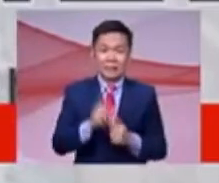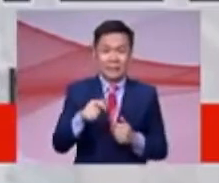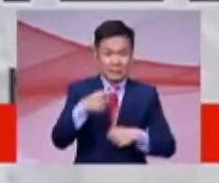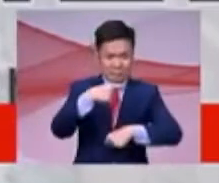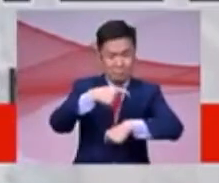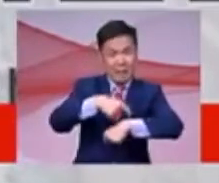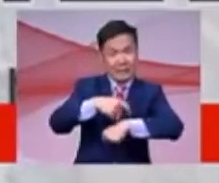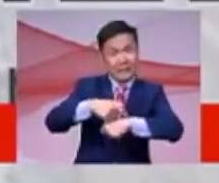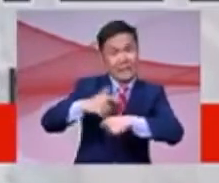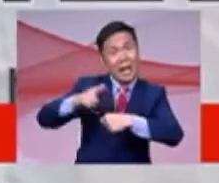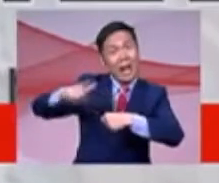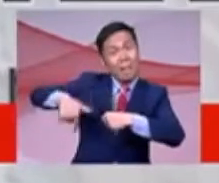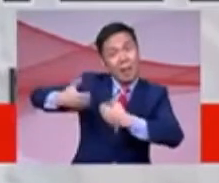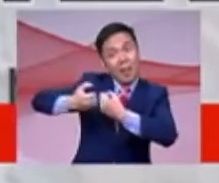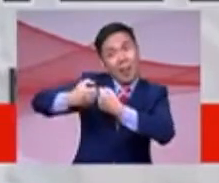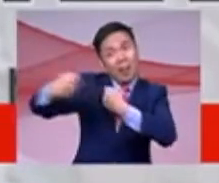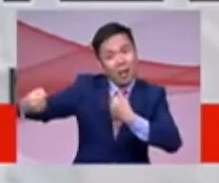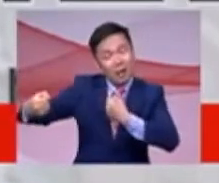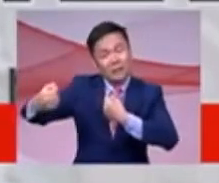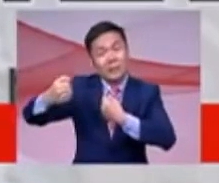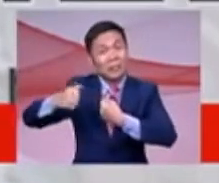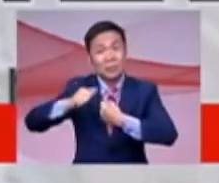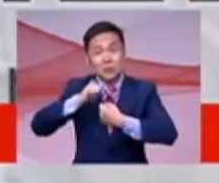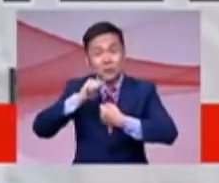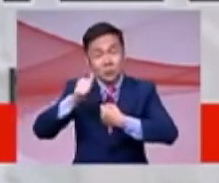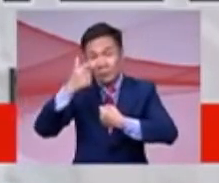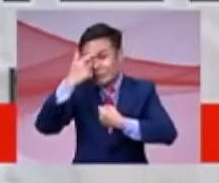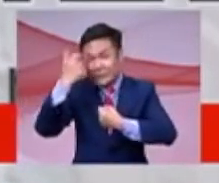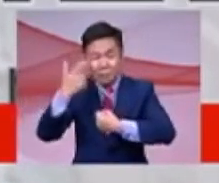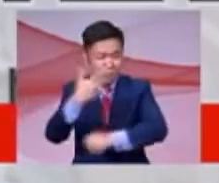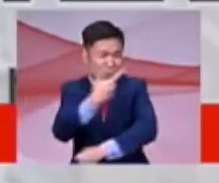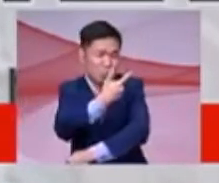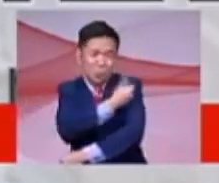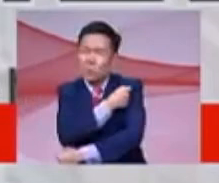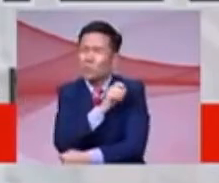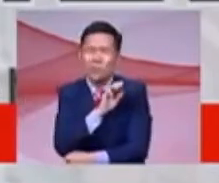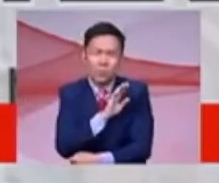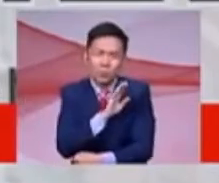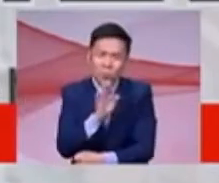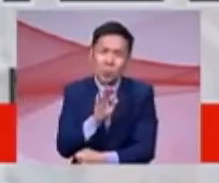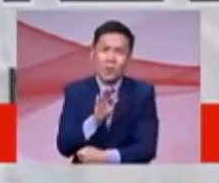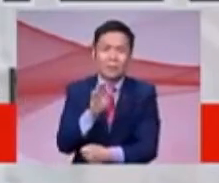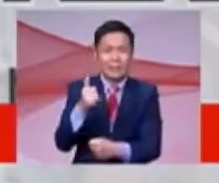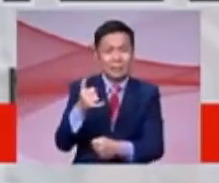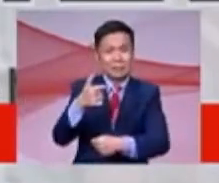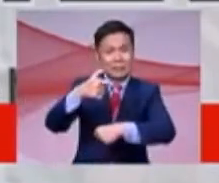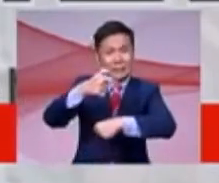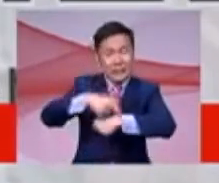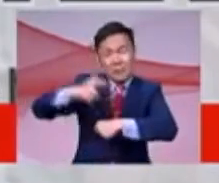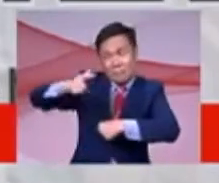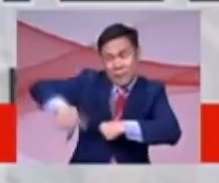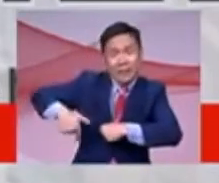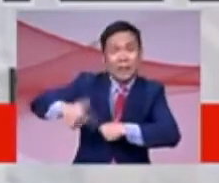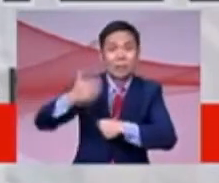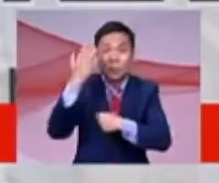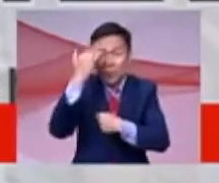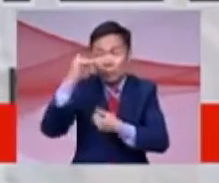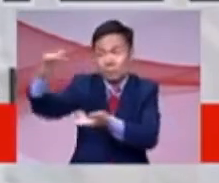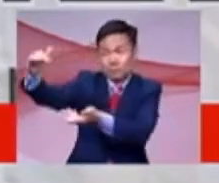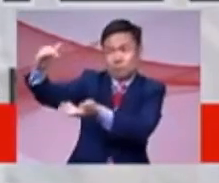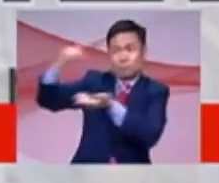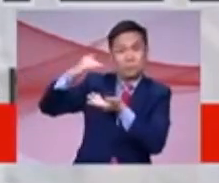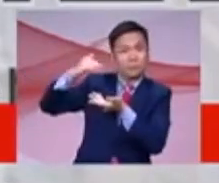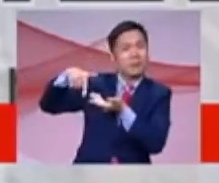sebab kita tak berupaya untuk menjalankan suntikan tersebut. Kelewatan adalah kerana bekalan kita